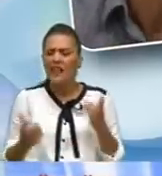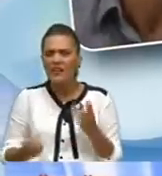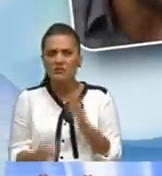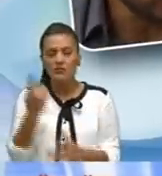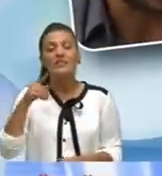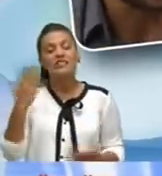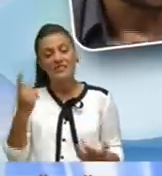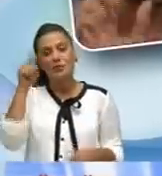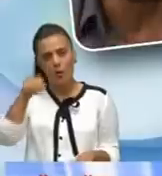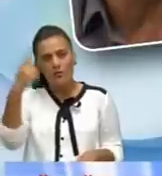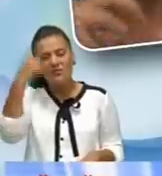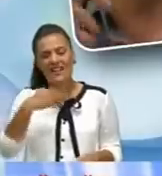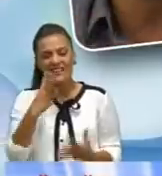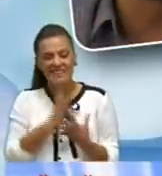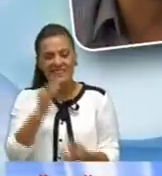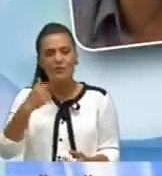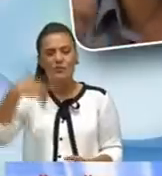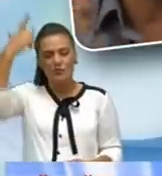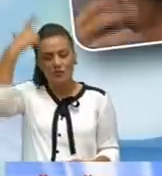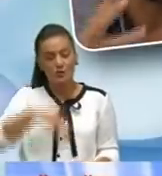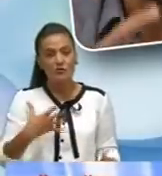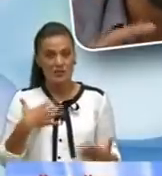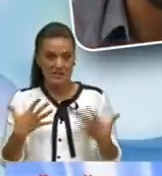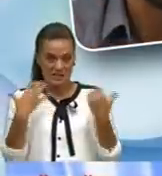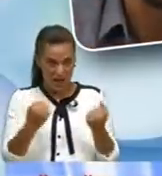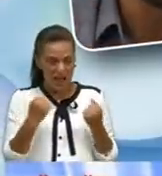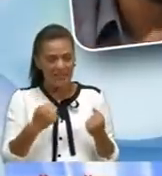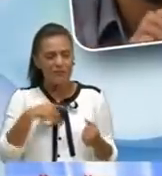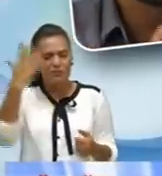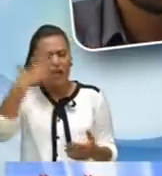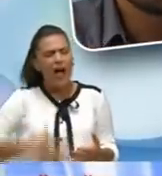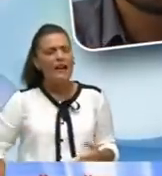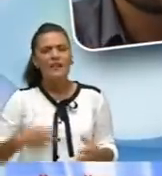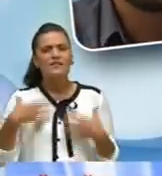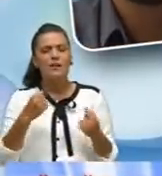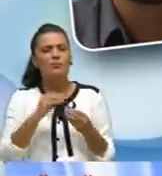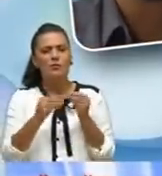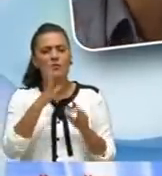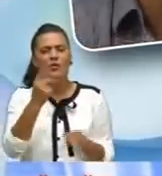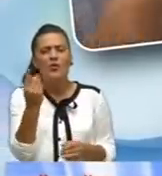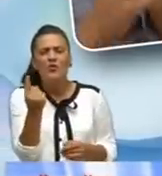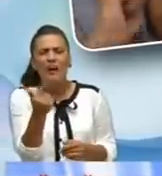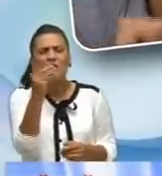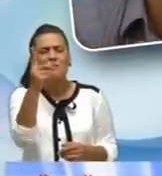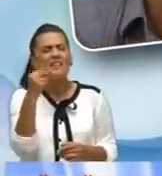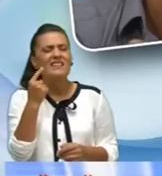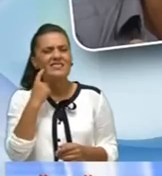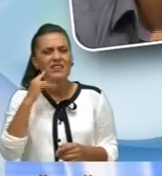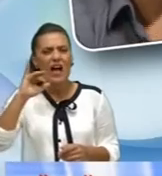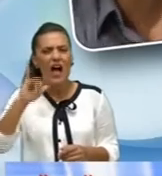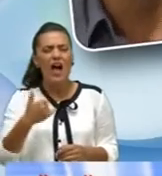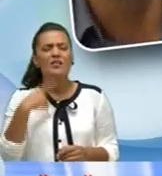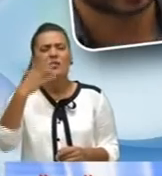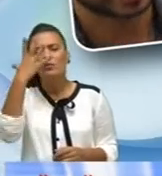diye. Evet. İşte o yüzden kişi bütün vücudu çok sağlıklıyken bütün organları küçücük bir diş ağrısından ibaret hale